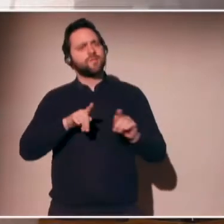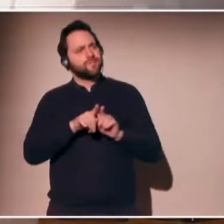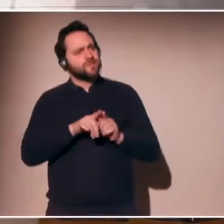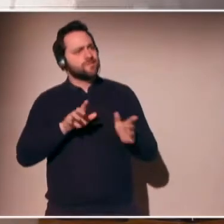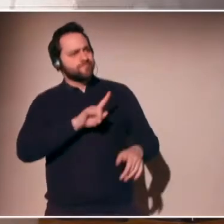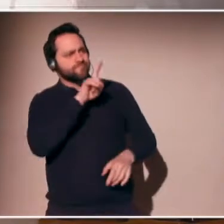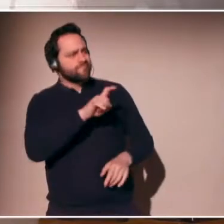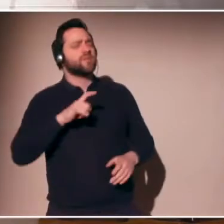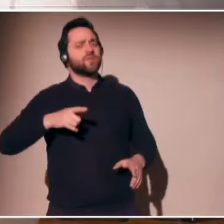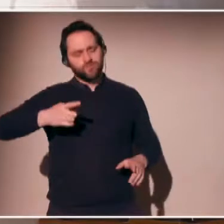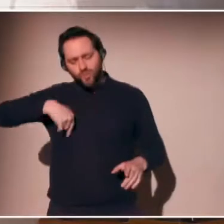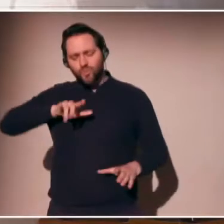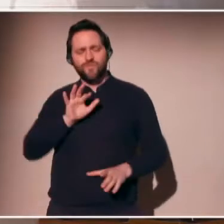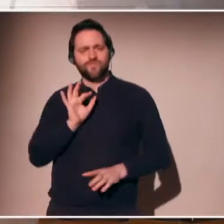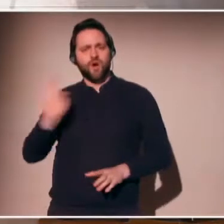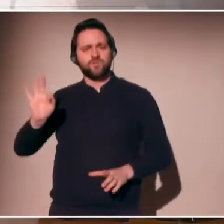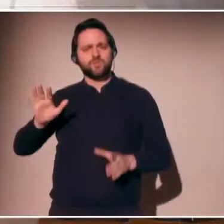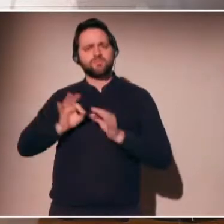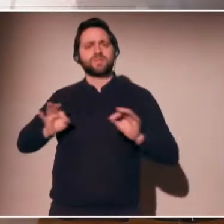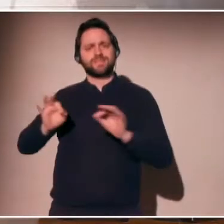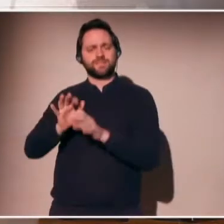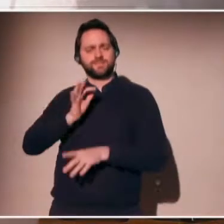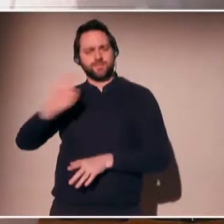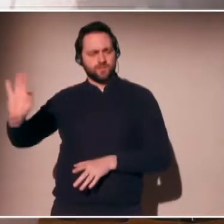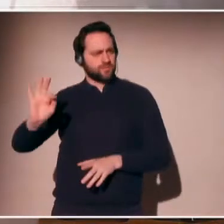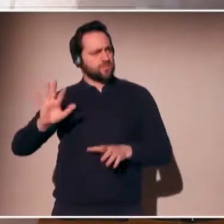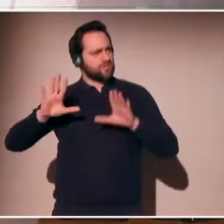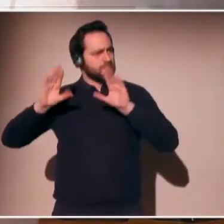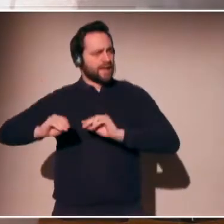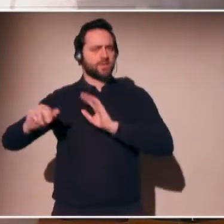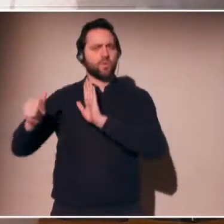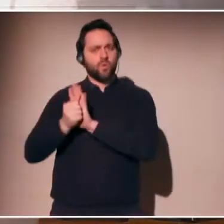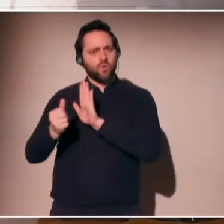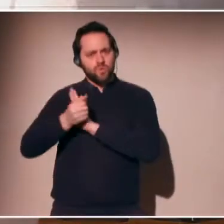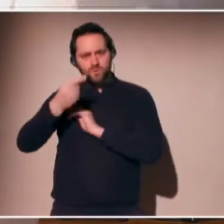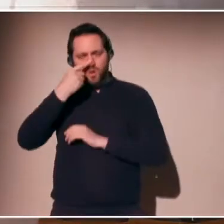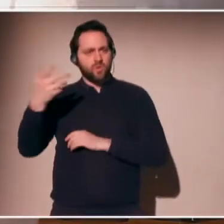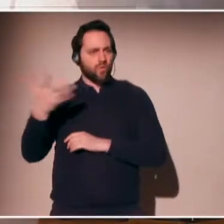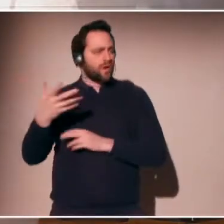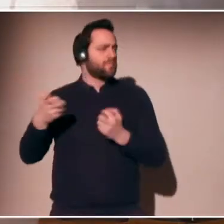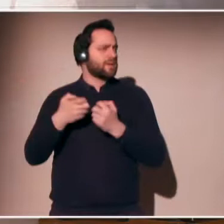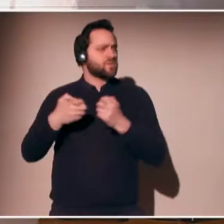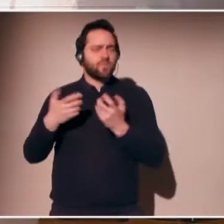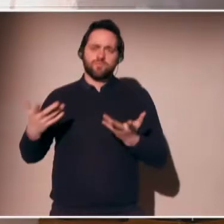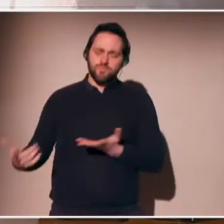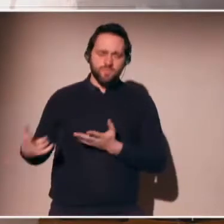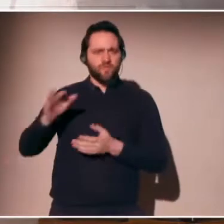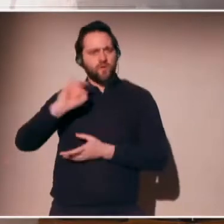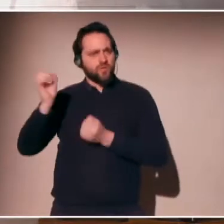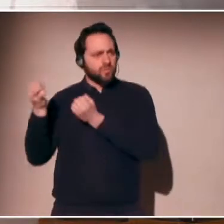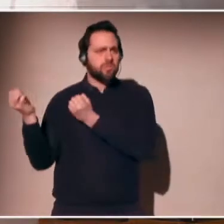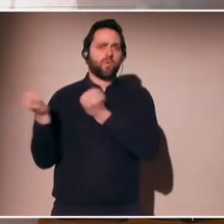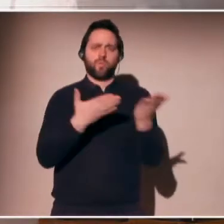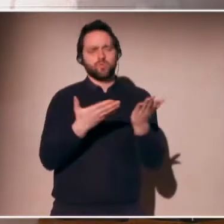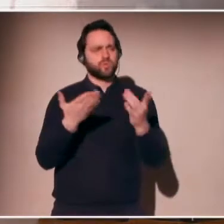ce contexte et quelles pourraient être les propositions que l'on pourrait porter aujourd'hui pour